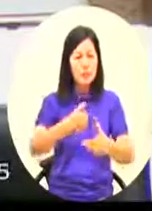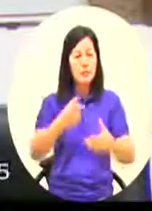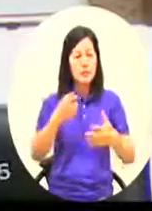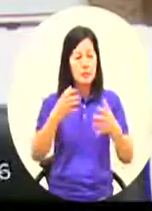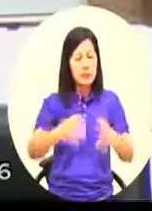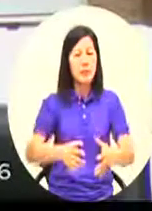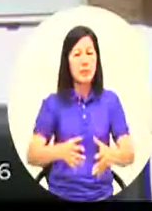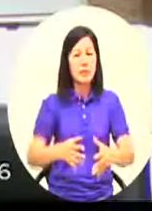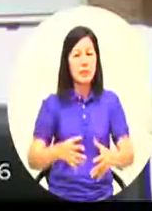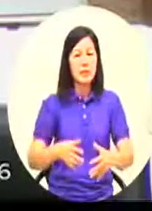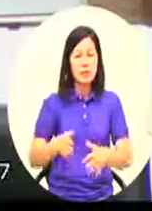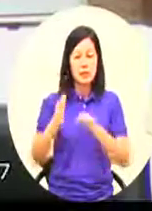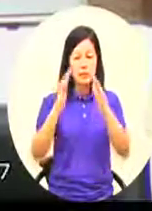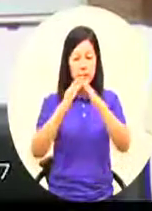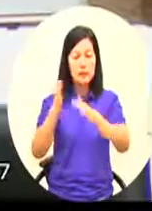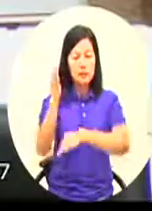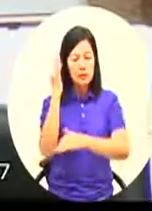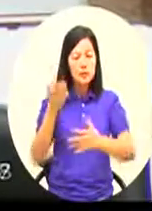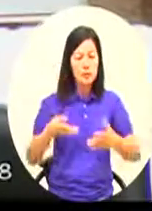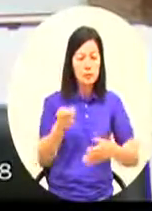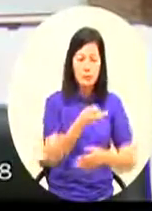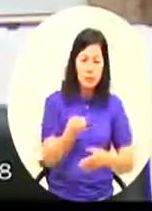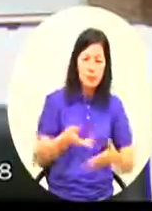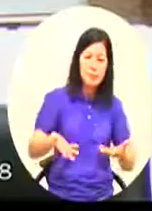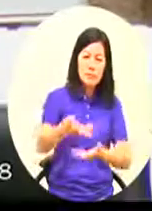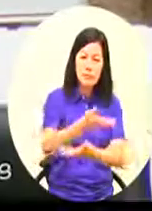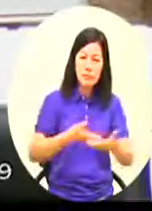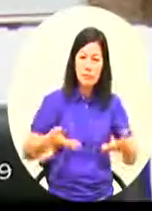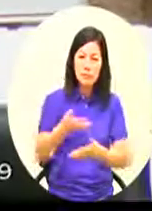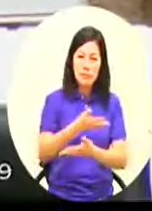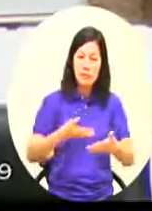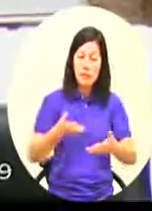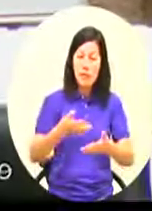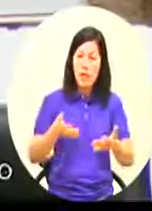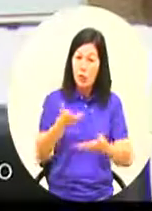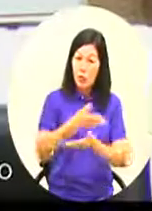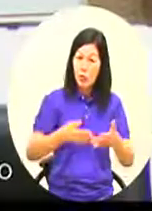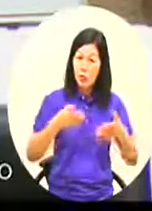市政府沟通，沟